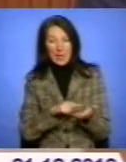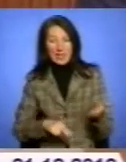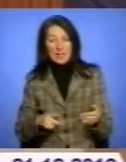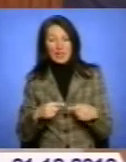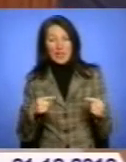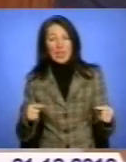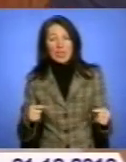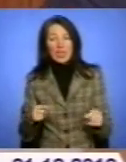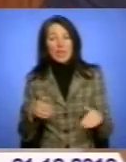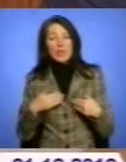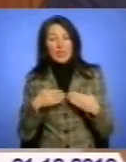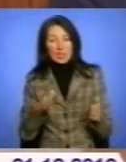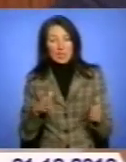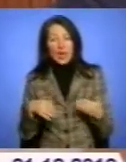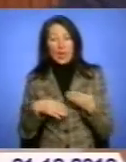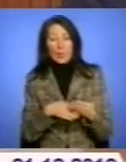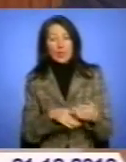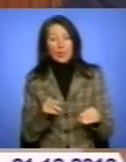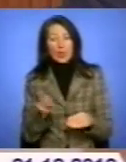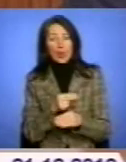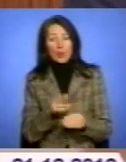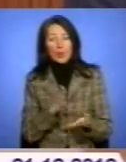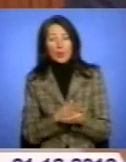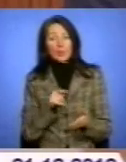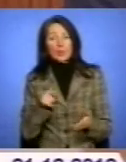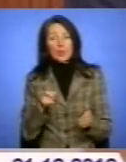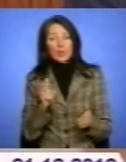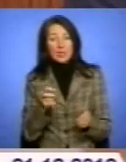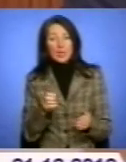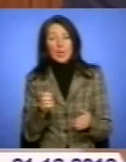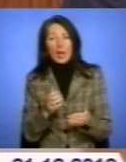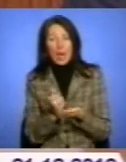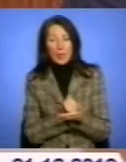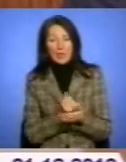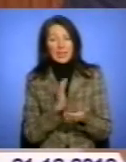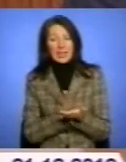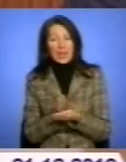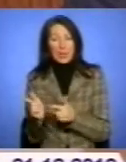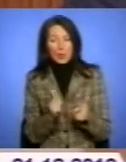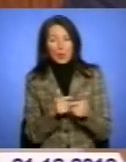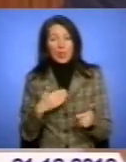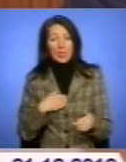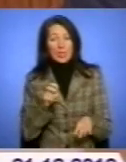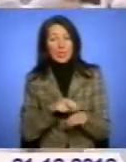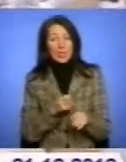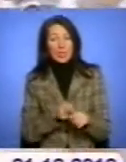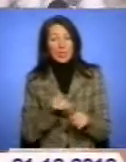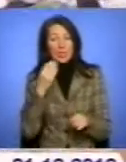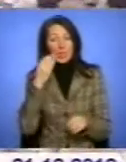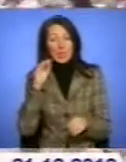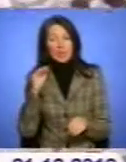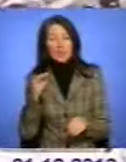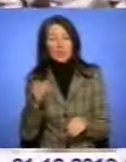лікування. Маємо 200 клінічних баз, де йде підготовка наших лікарів. Це кращі клініки, інститути нашої держави.